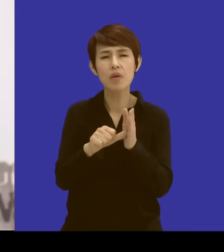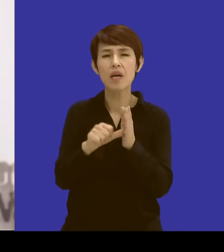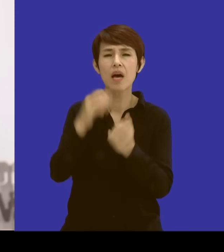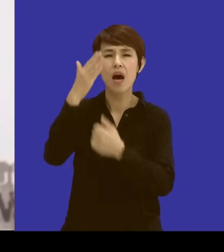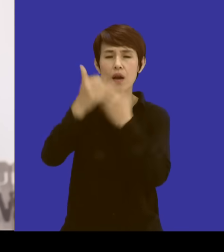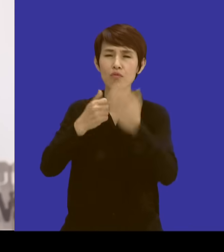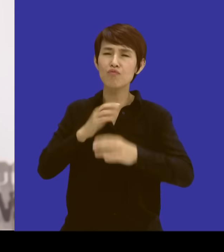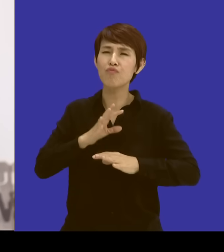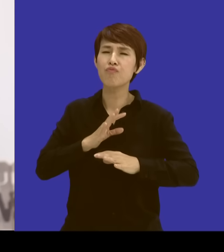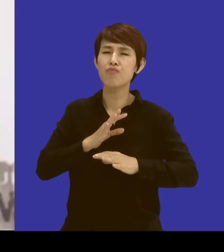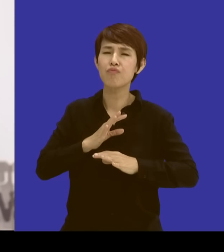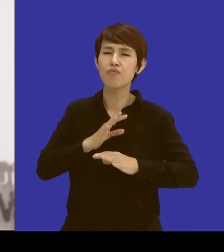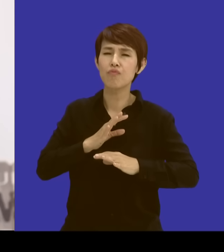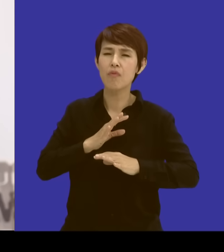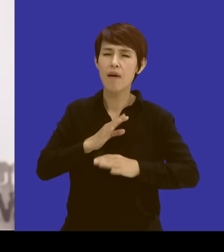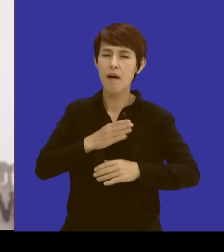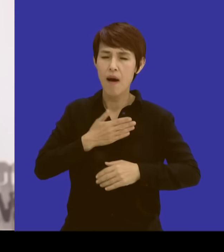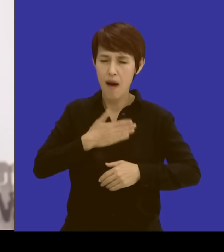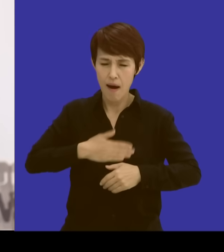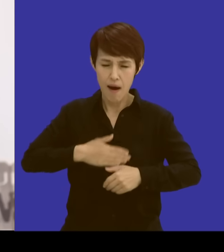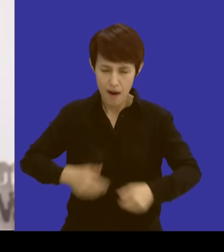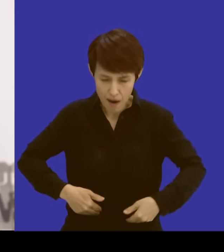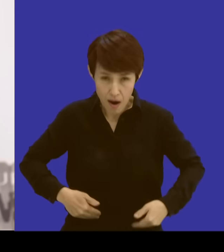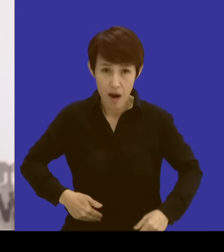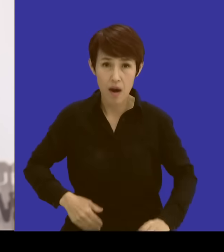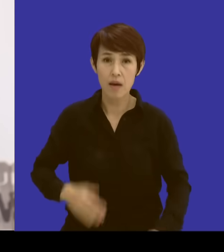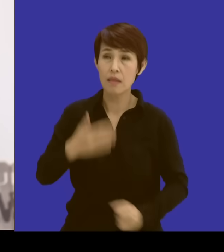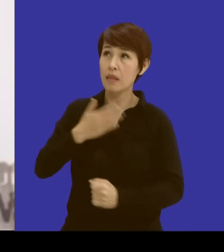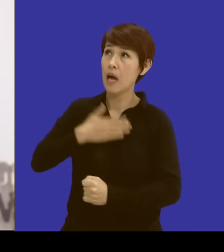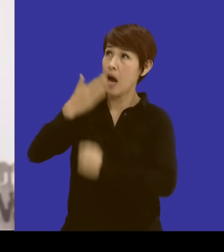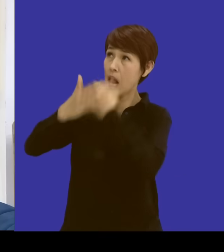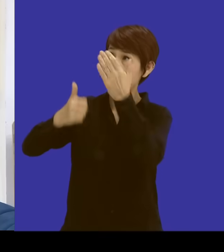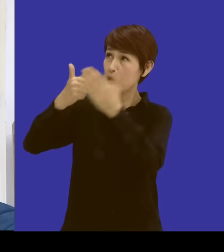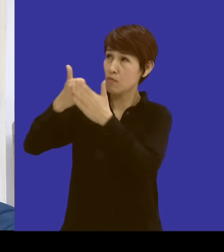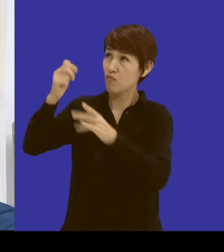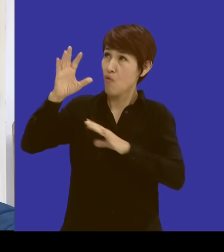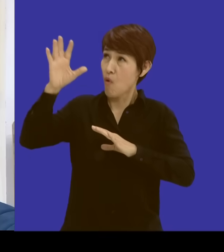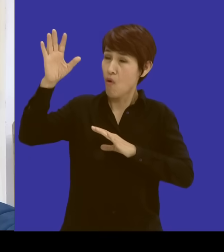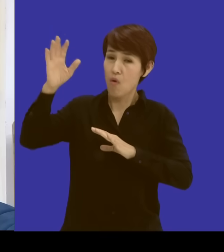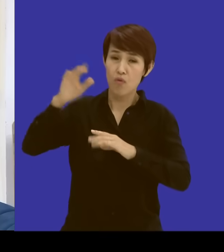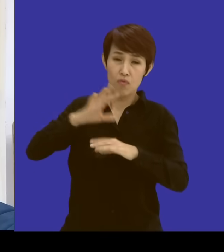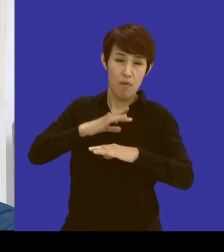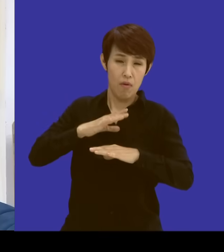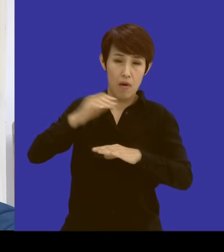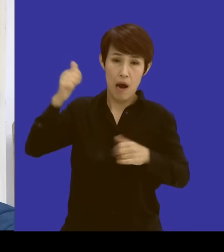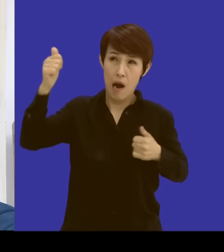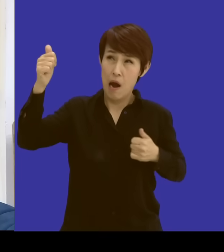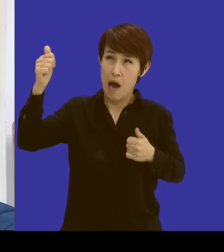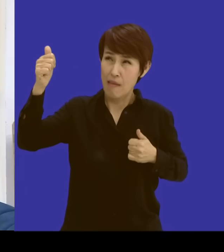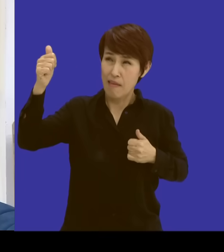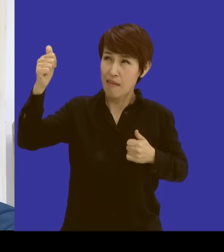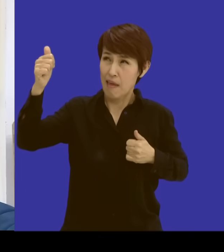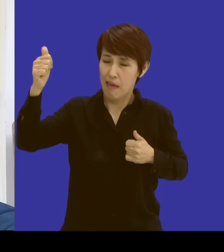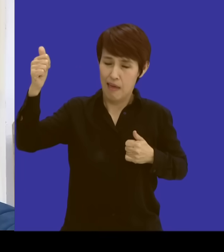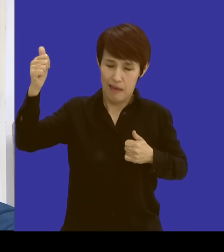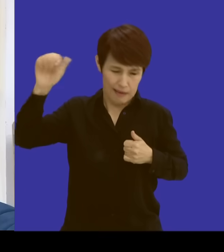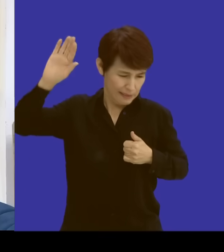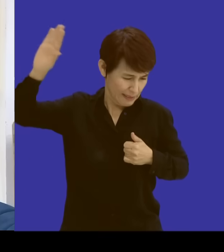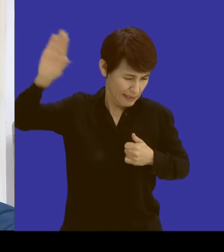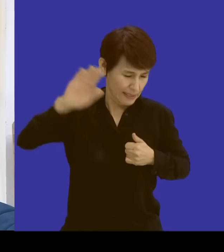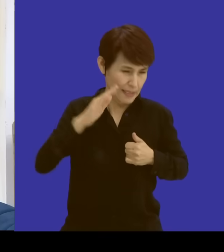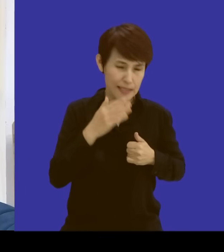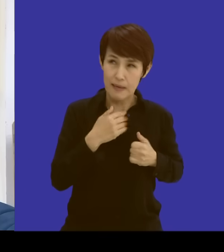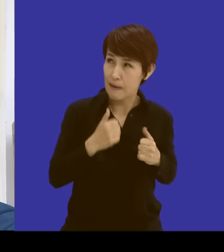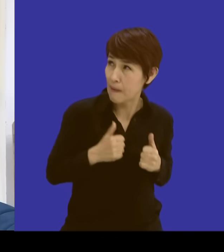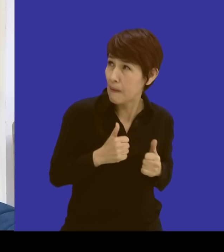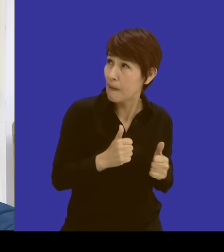줄 알고 살아가 나는 하나님이 두려워서 가까이 가지 못하고 뭘 더 열심히 내가 두려울수록 하나님 마음에 들게